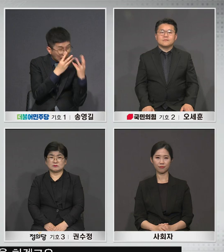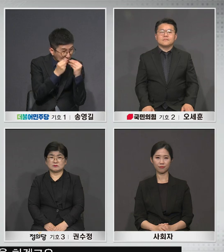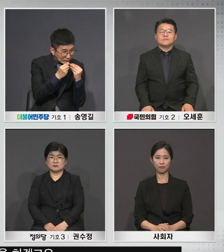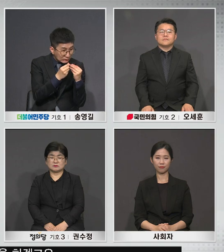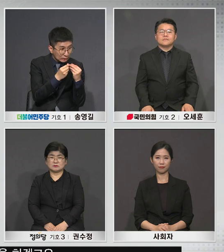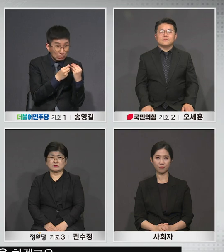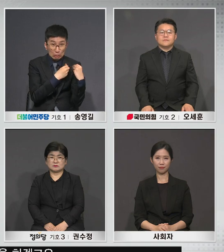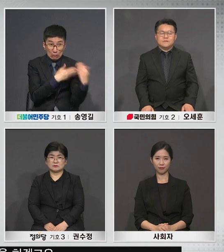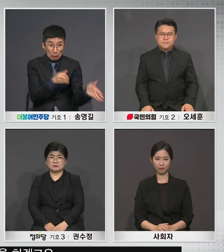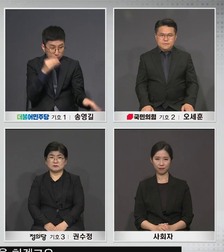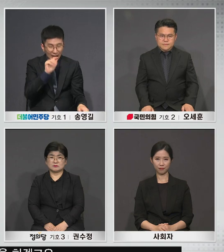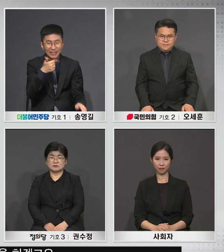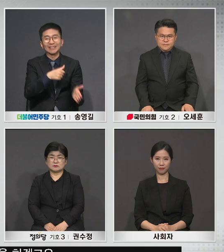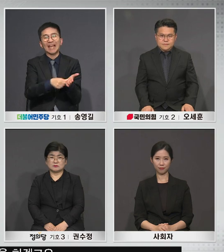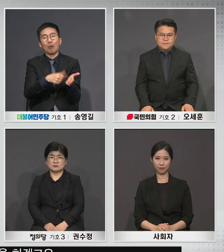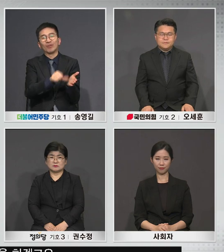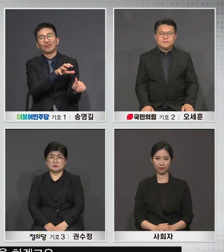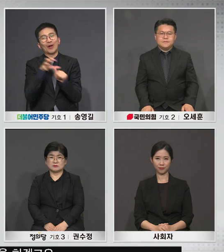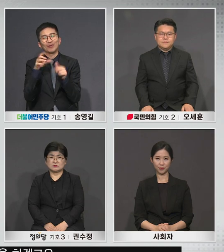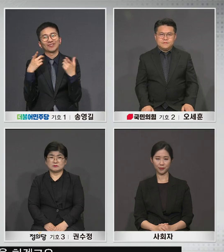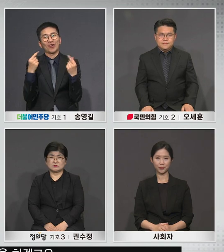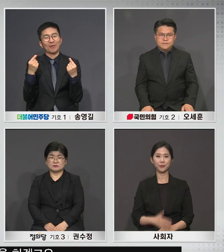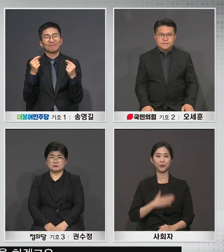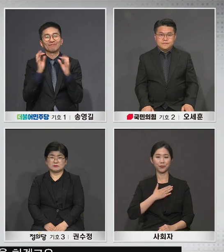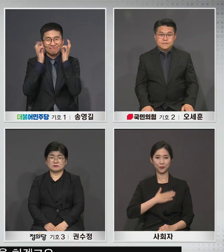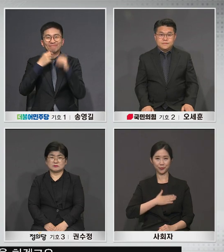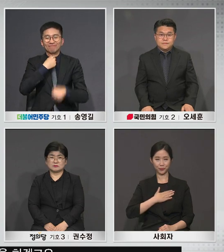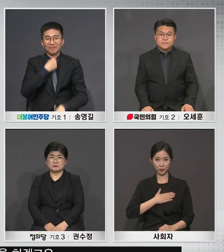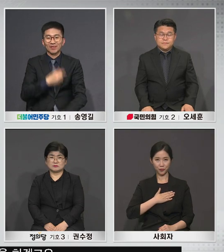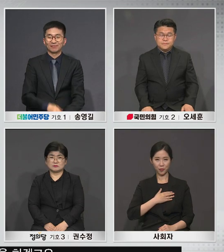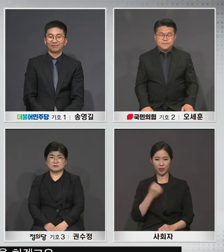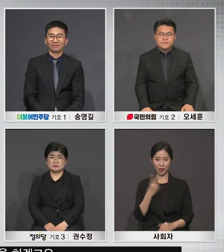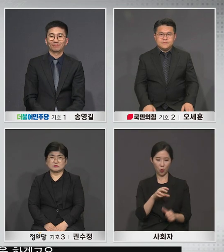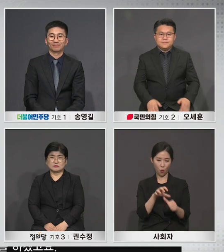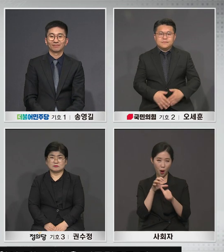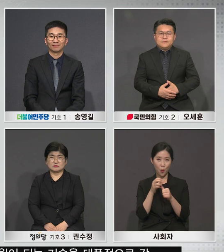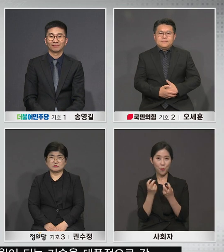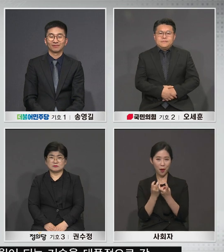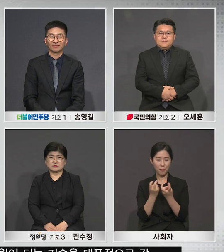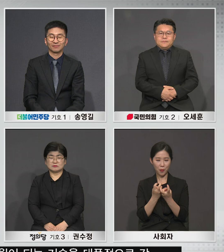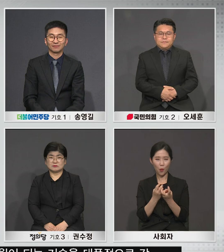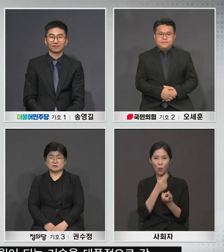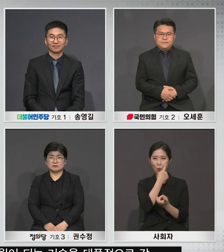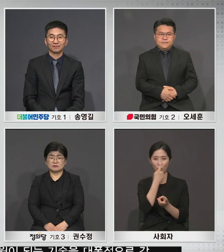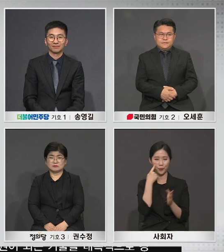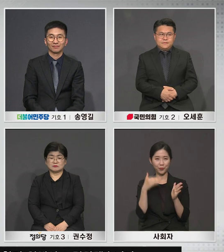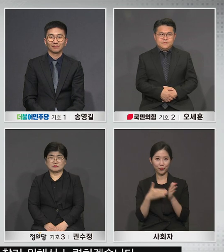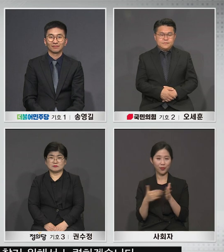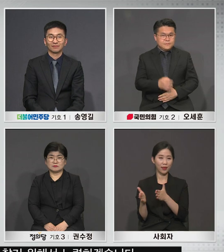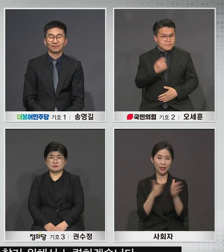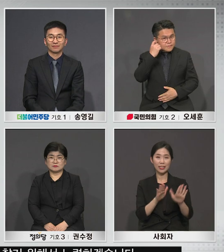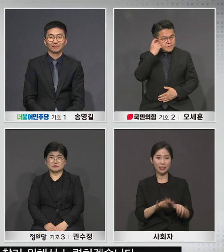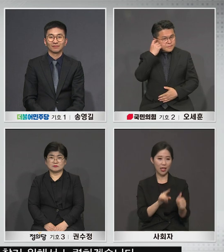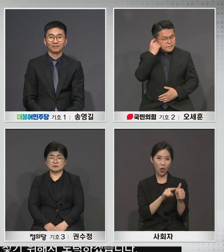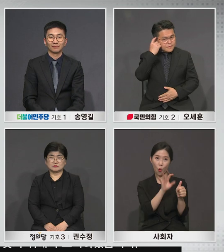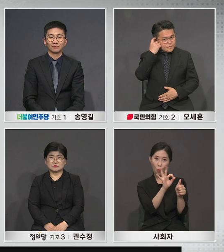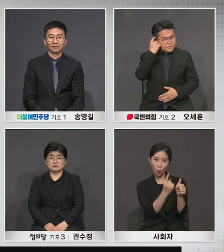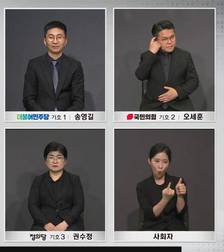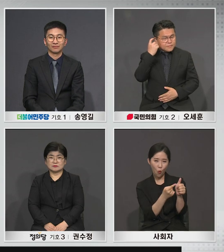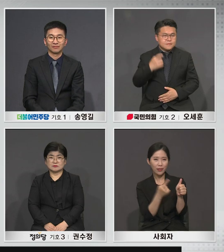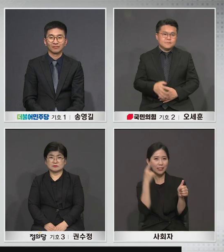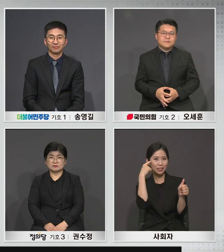방안을 찾기 위해서 노력을 하겠습니다. 알겠습니다. 자원 재활용 방안까지 들었고요. 이제는 오세훈 후보께 질문하고 답변 듣는 그런